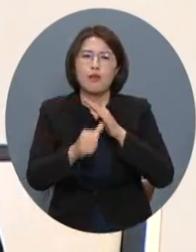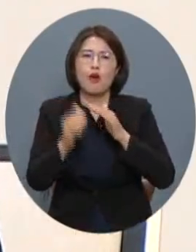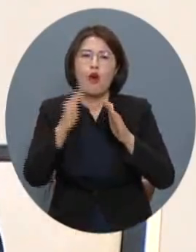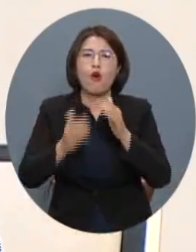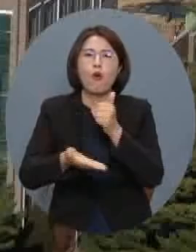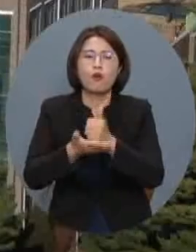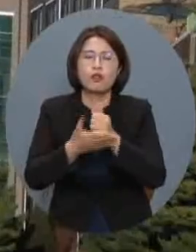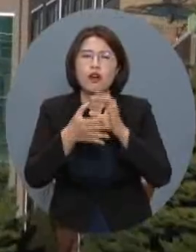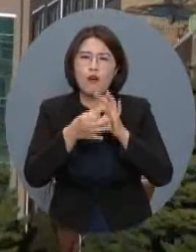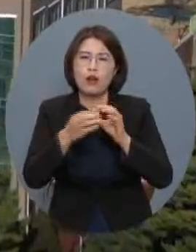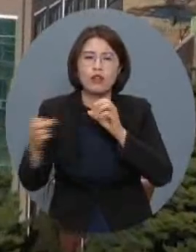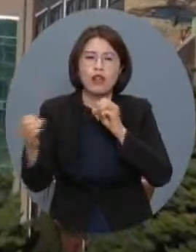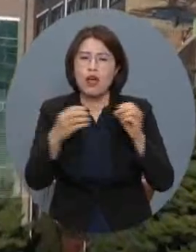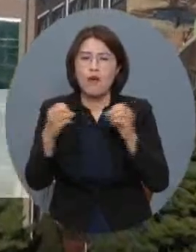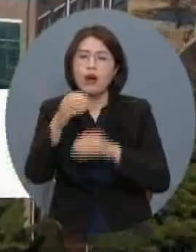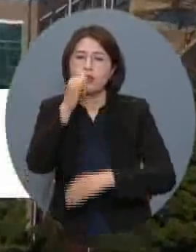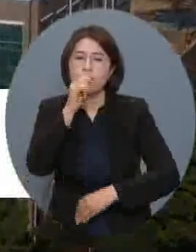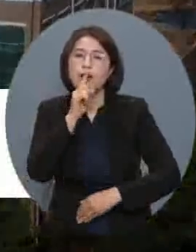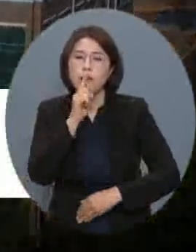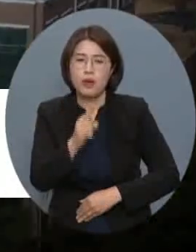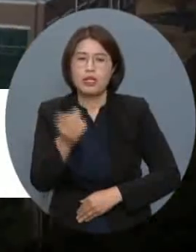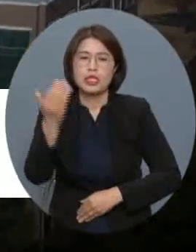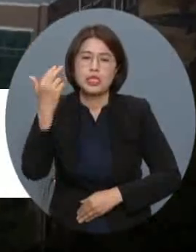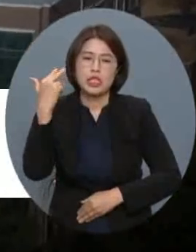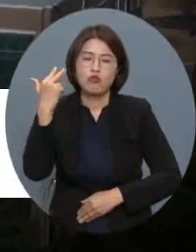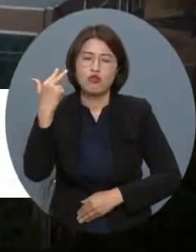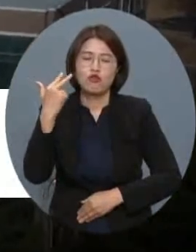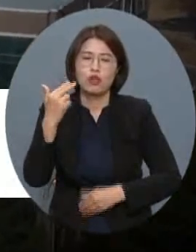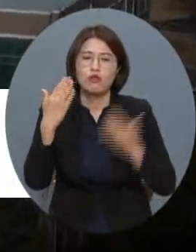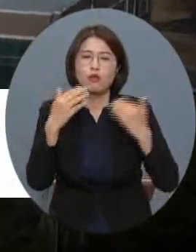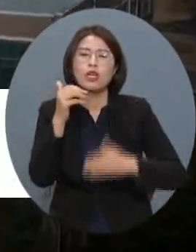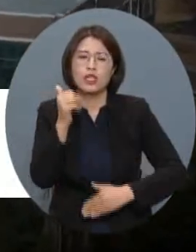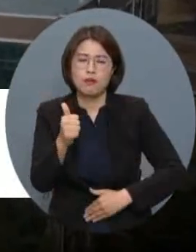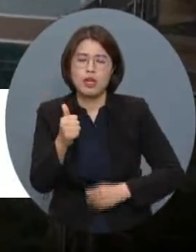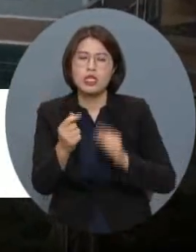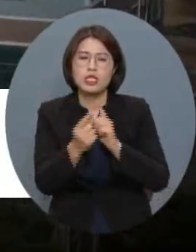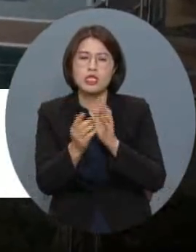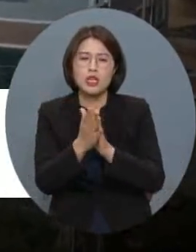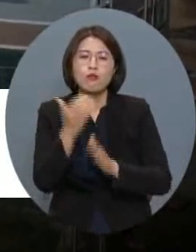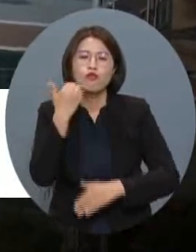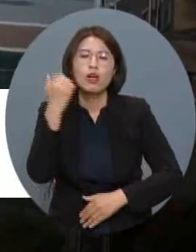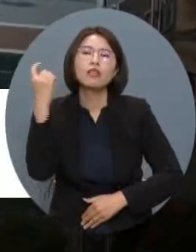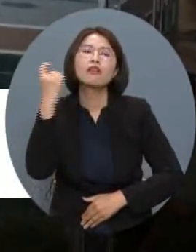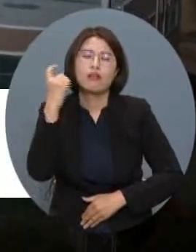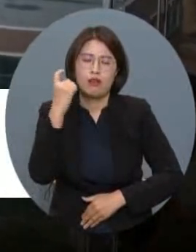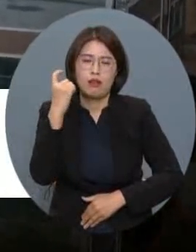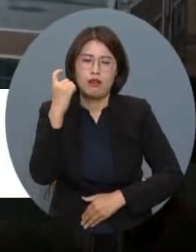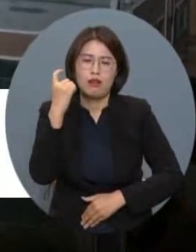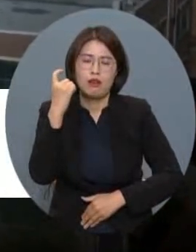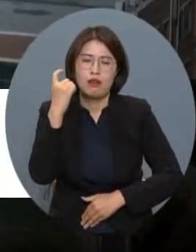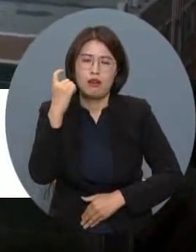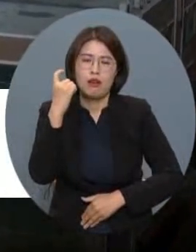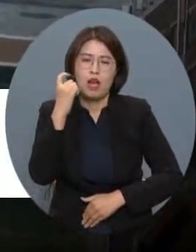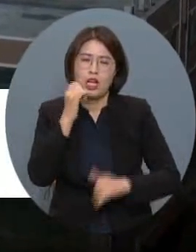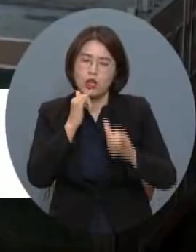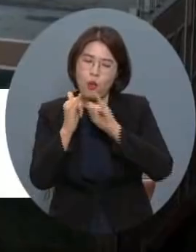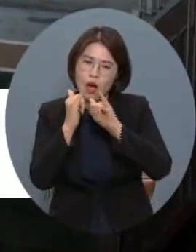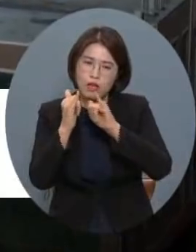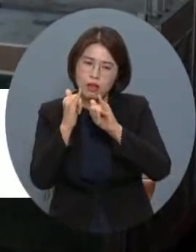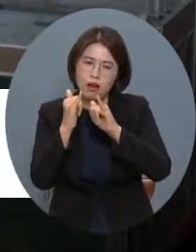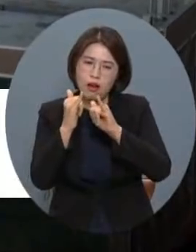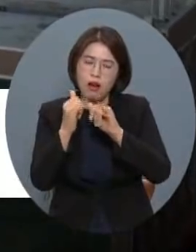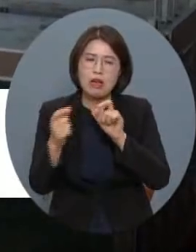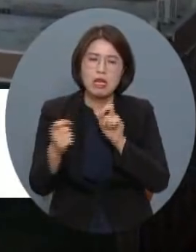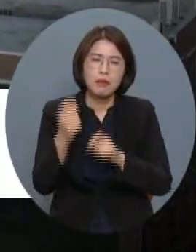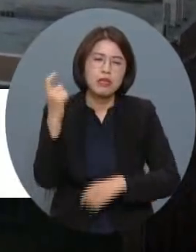합니다. 지난주에 총한테 직접 누군가가 들었대. 그리고 전화 통화하는 것